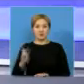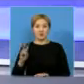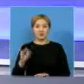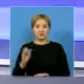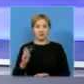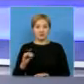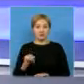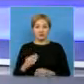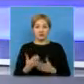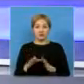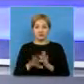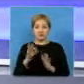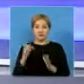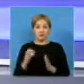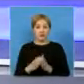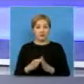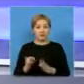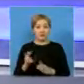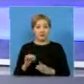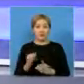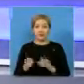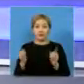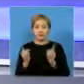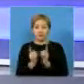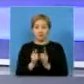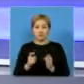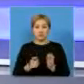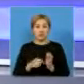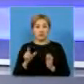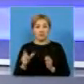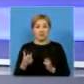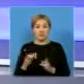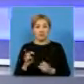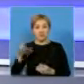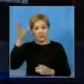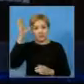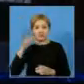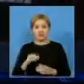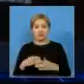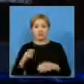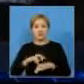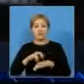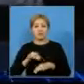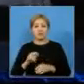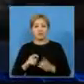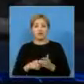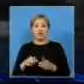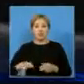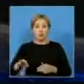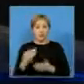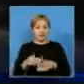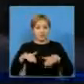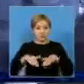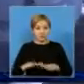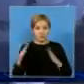Нурлан Нигматуллин в рамках предвыборной агитации партии «Нур Отан» встретился с шахтерами, представителями образования и медицины Карагандинской области. Для